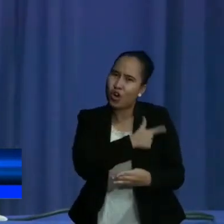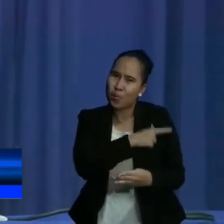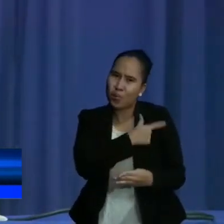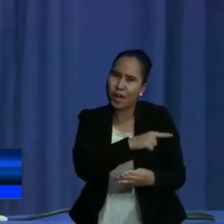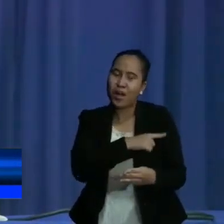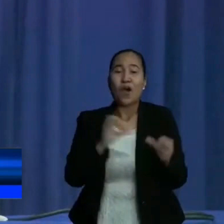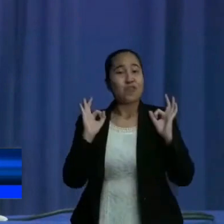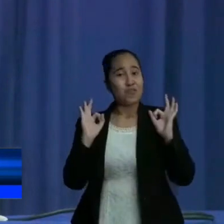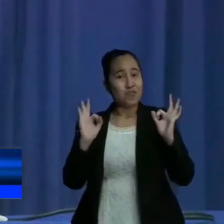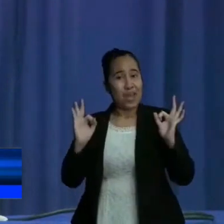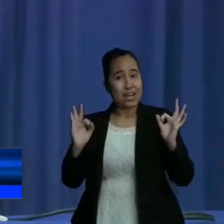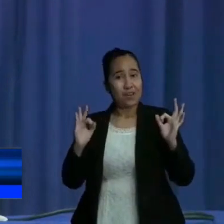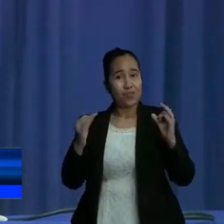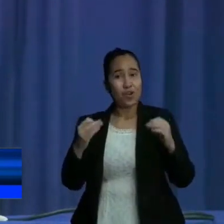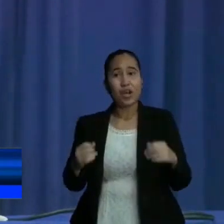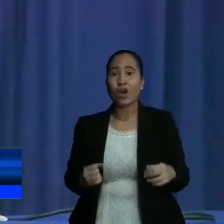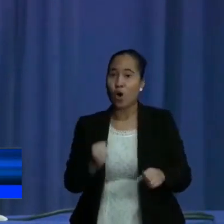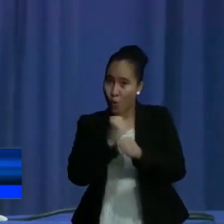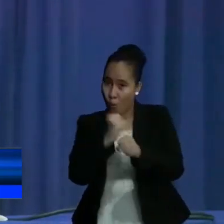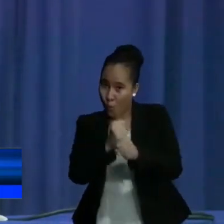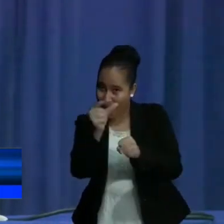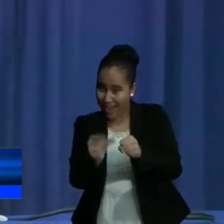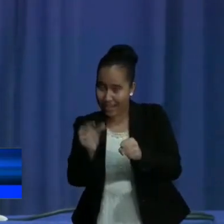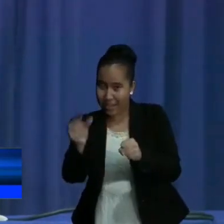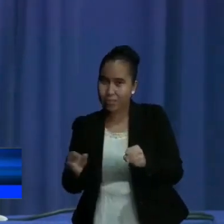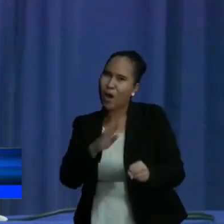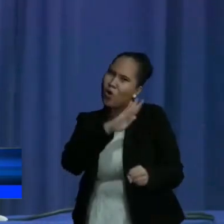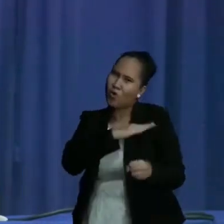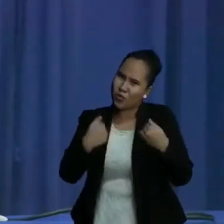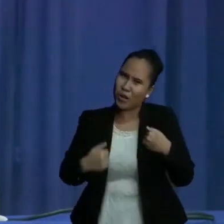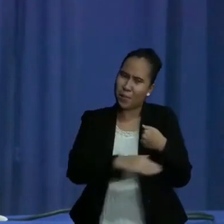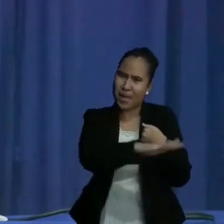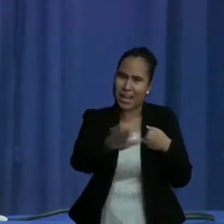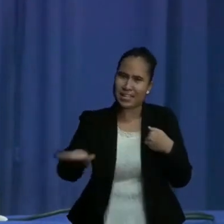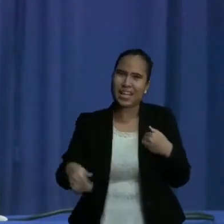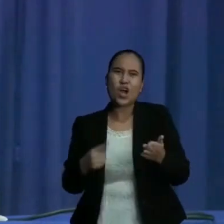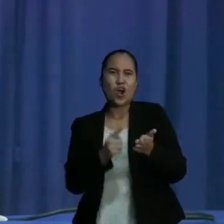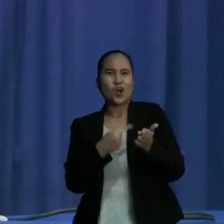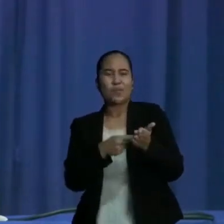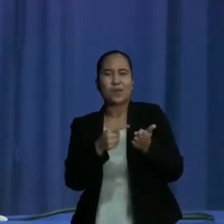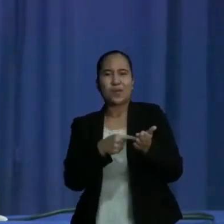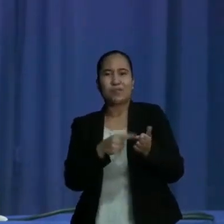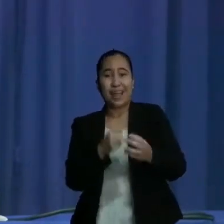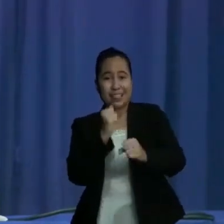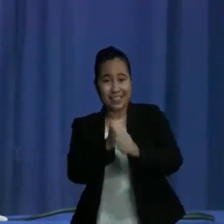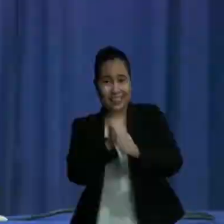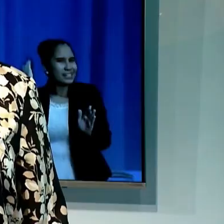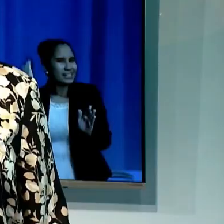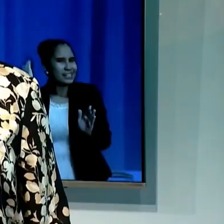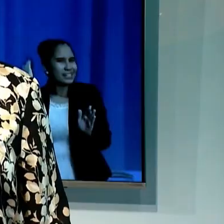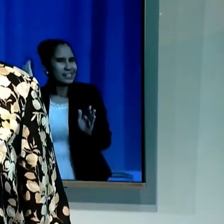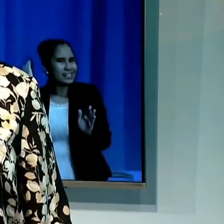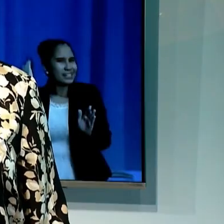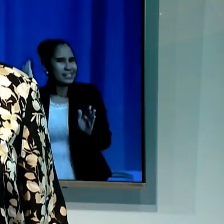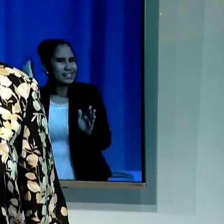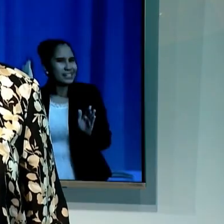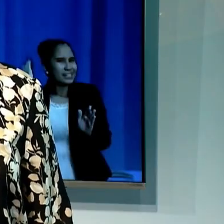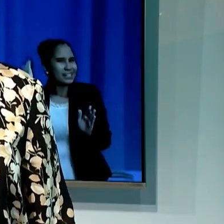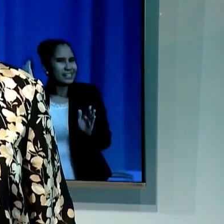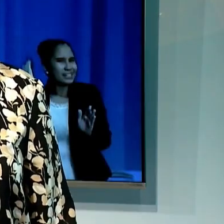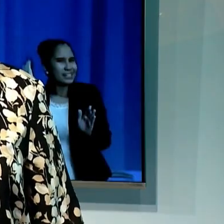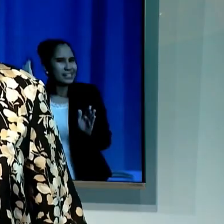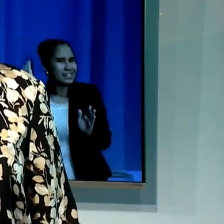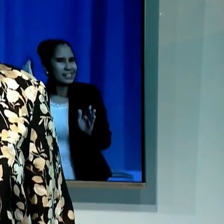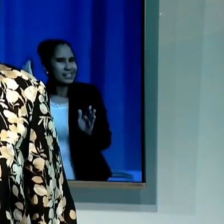werkers, maar ook voor de samenleving die gebruik maakt van de dienstverlening van verschillende personen. Amar Ramadine,